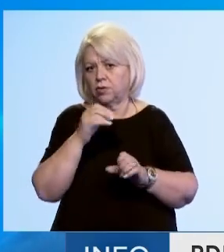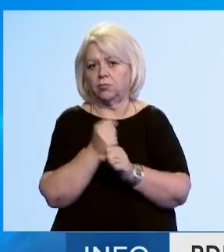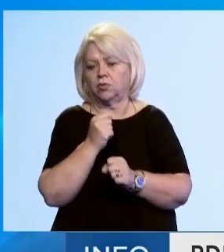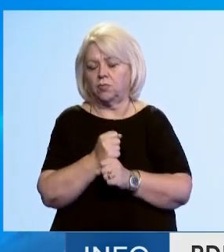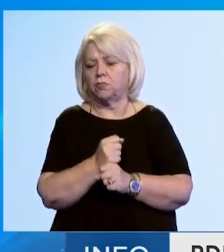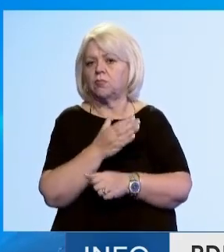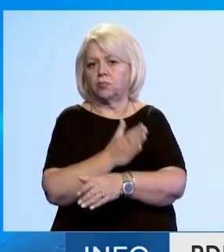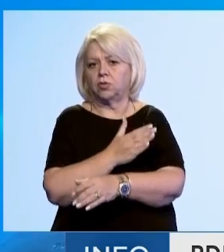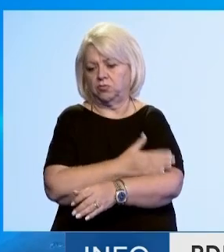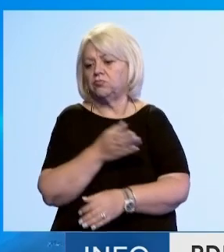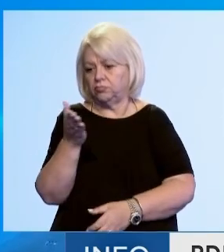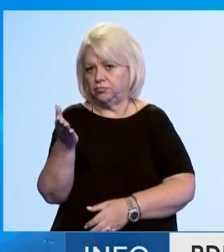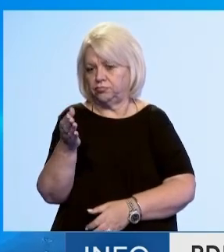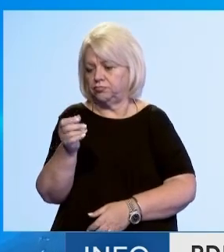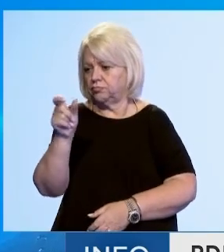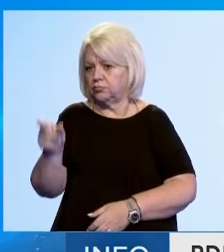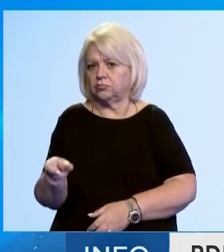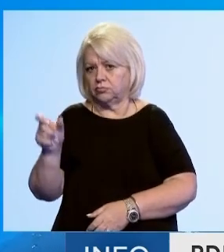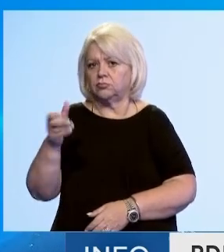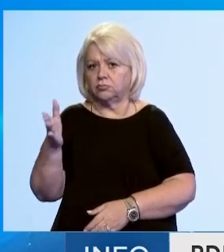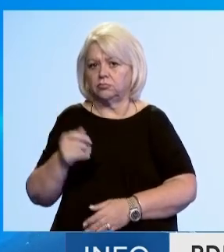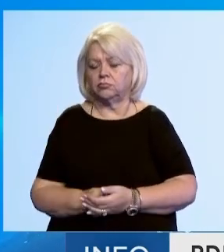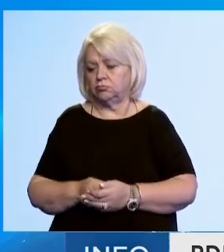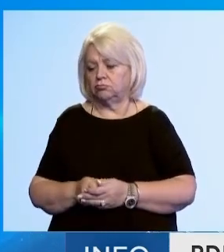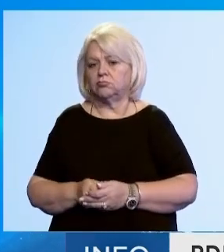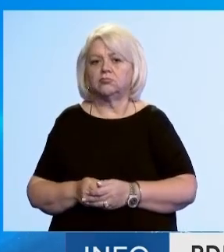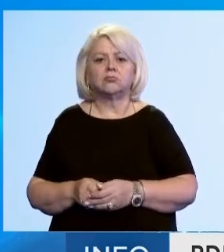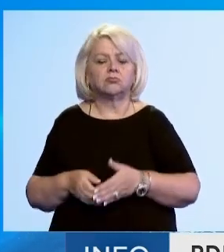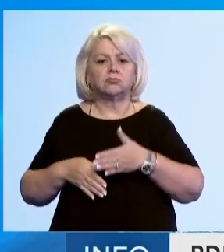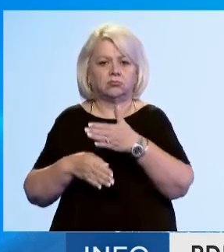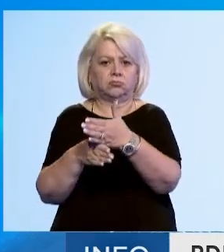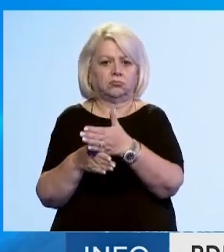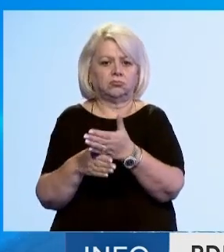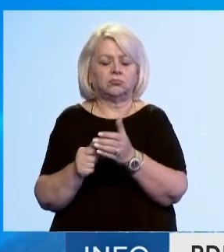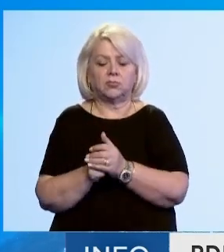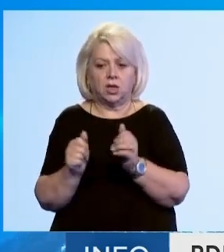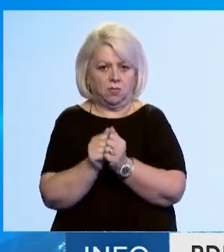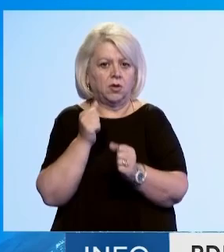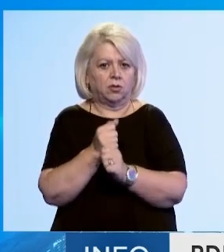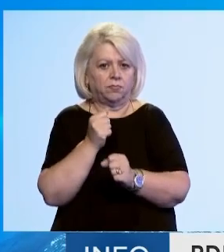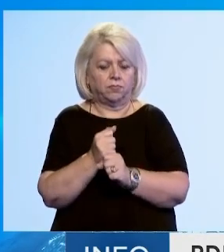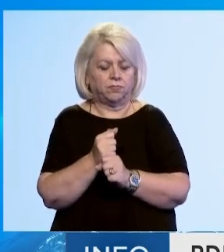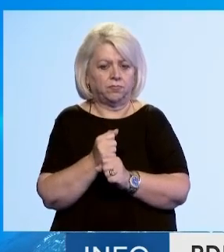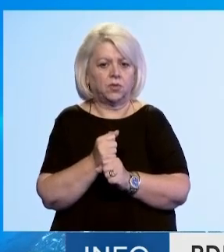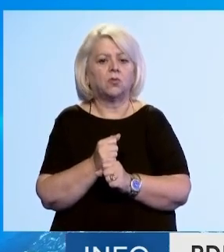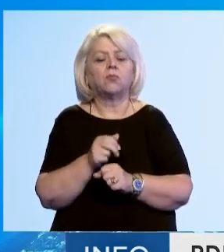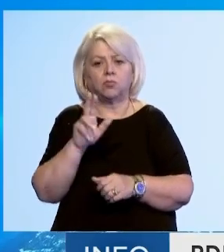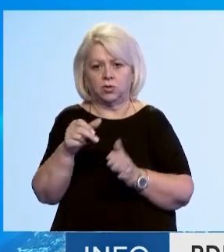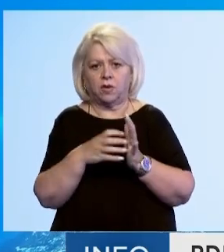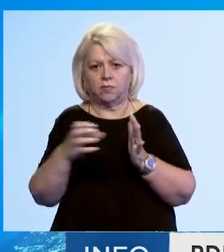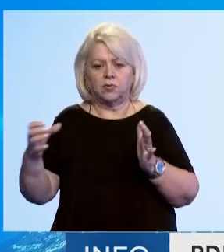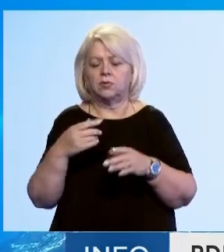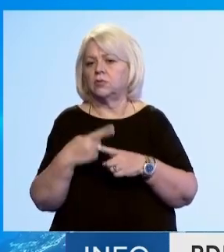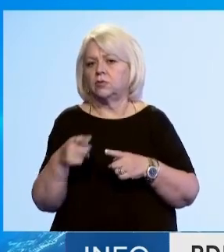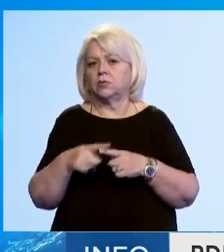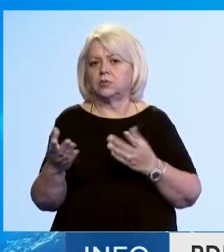Podujevë dhe ata tashmë e kanë ofruar mbështetjen e tyre që përkundër se bashkëpunimi formalisht nuk mund të vazhdojë për shkak